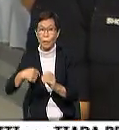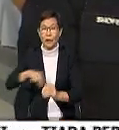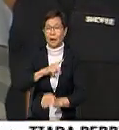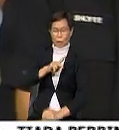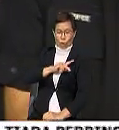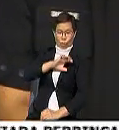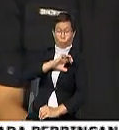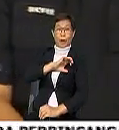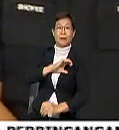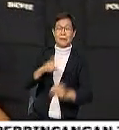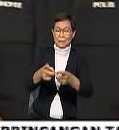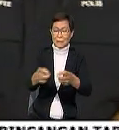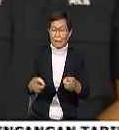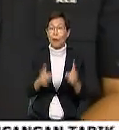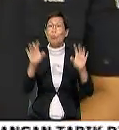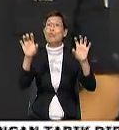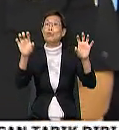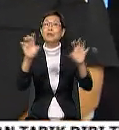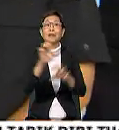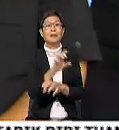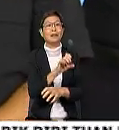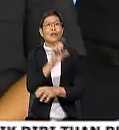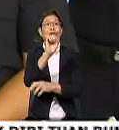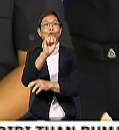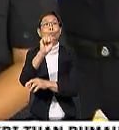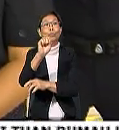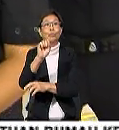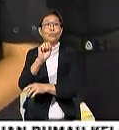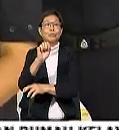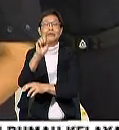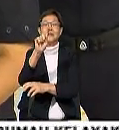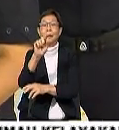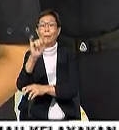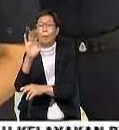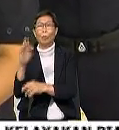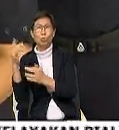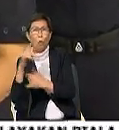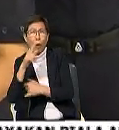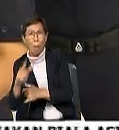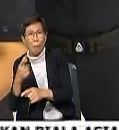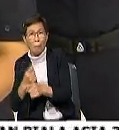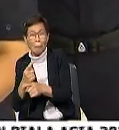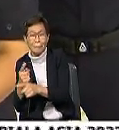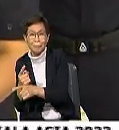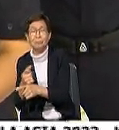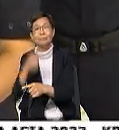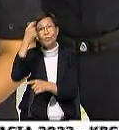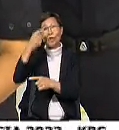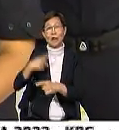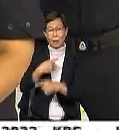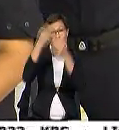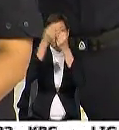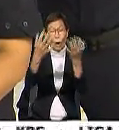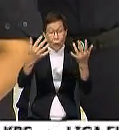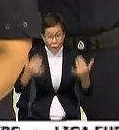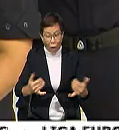Polis Daerah Pontian, Superintendent Muhammad Syafiq Taib. Tuan, terima kasih sudi meluangkan masa. Tunggu lama juga ni. Tuan, kita boleh kongsikan